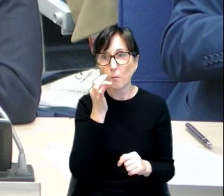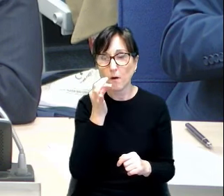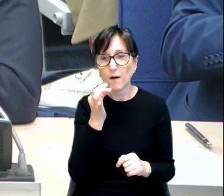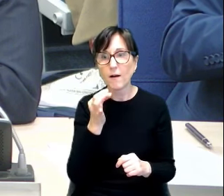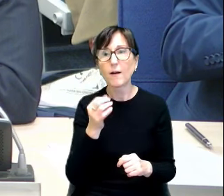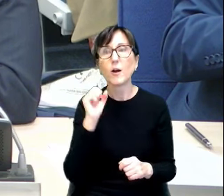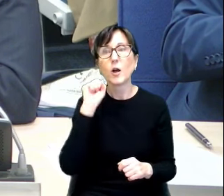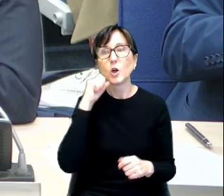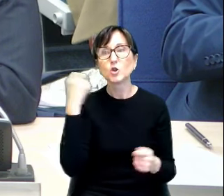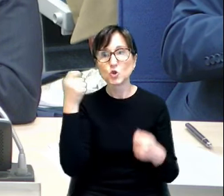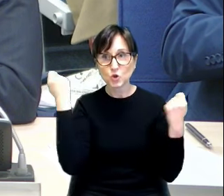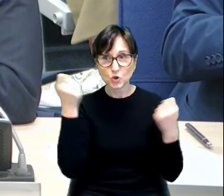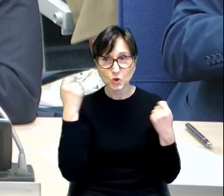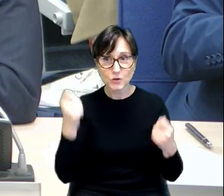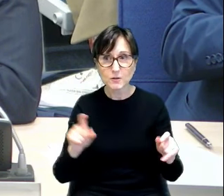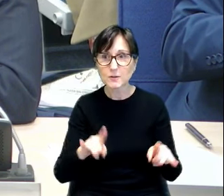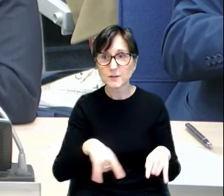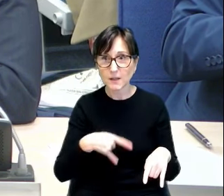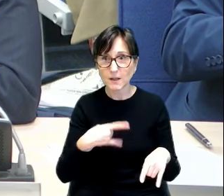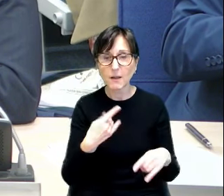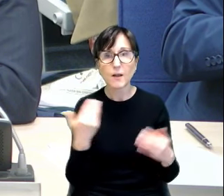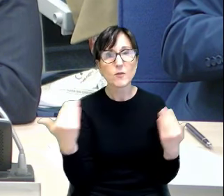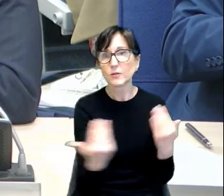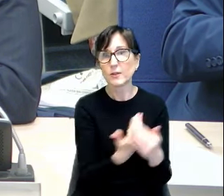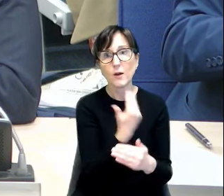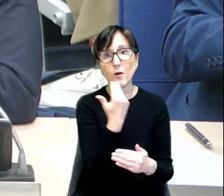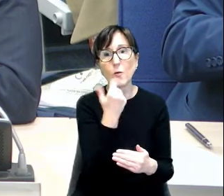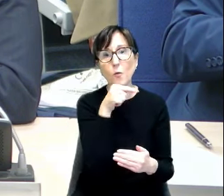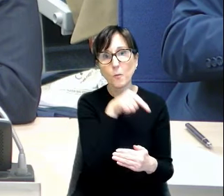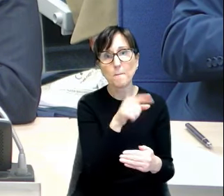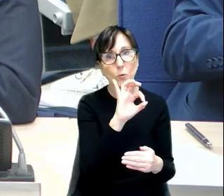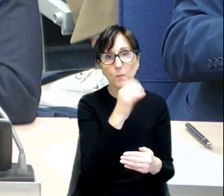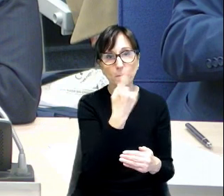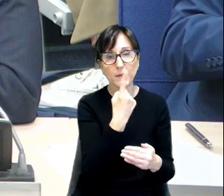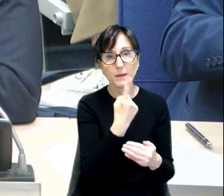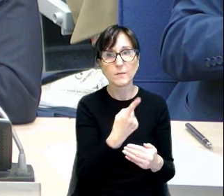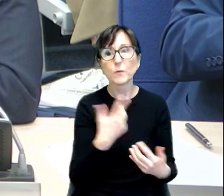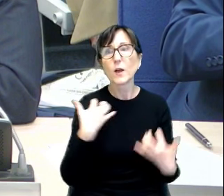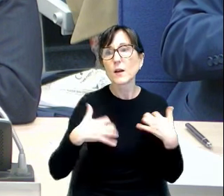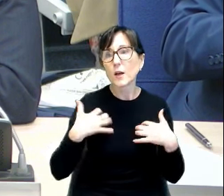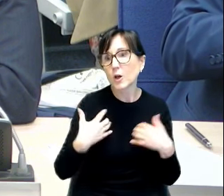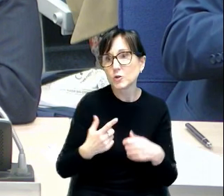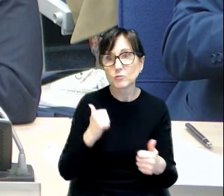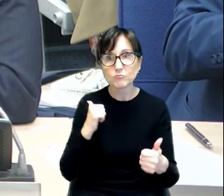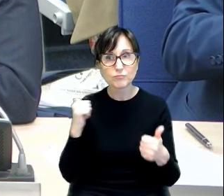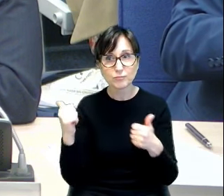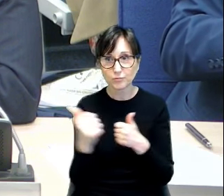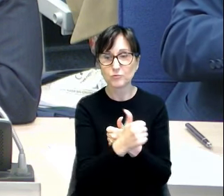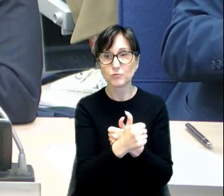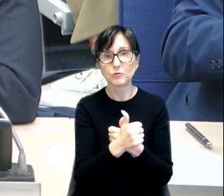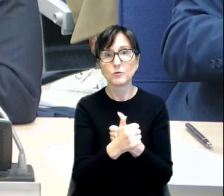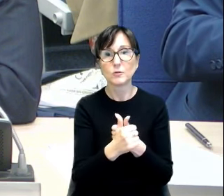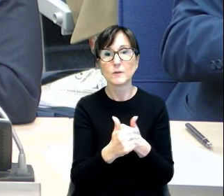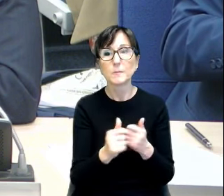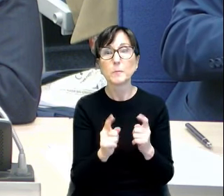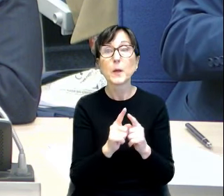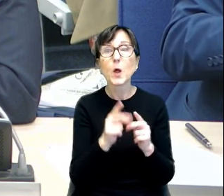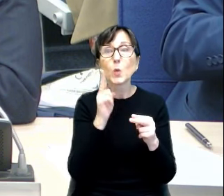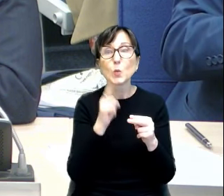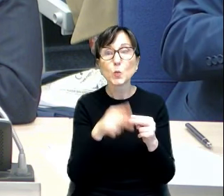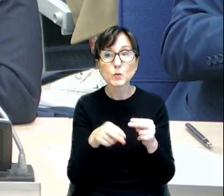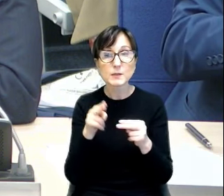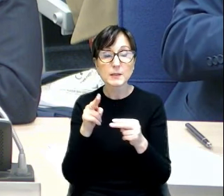esam pirma savivaldybė kuri stengiamė m griečiau negu kad reglamentuoja valstybė nustatyti verslo